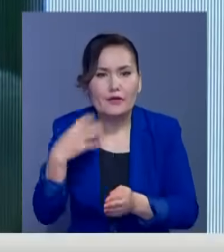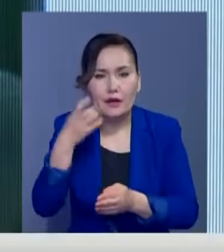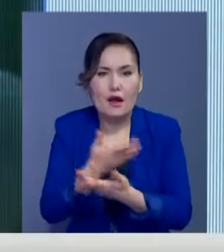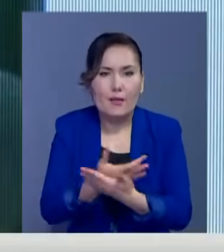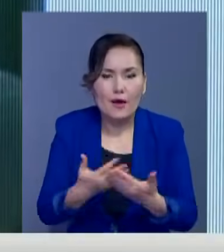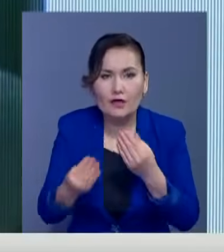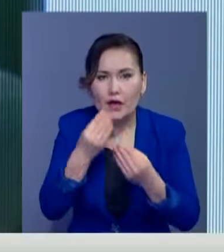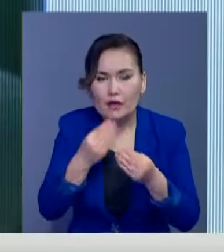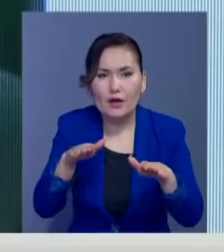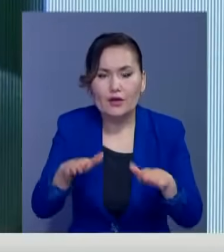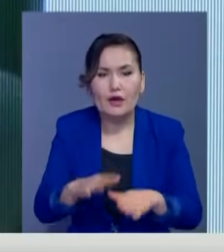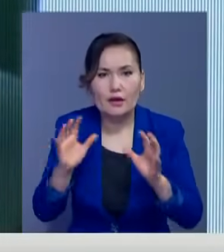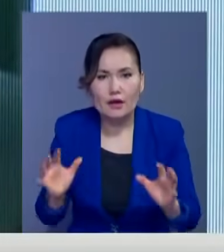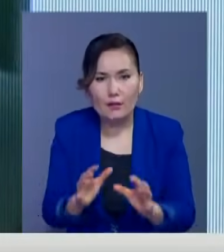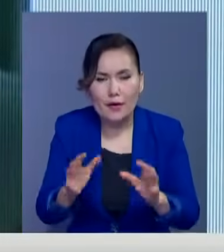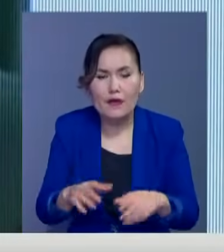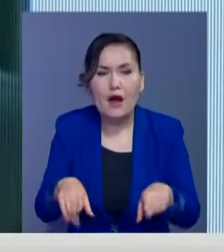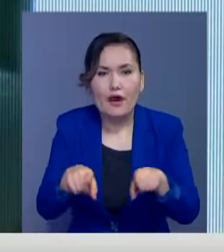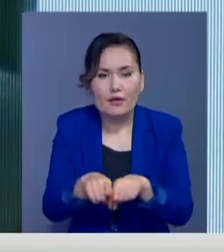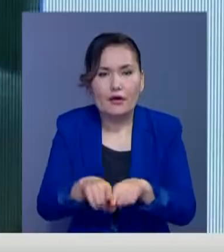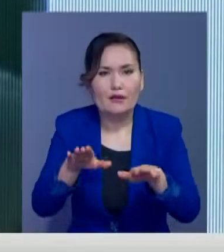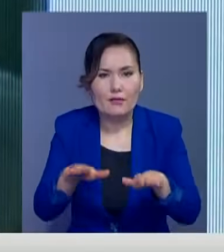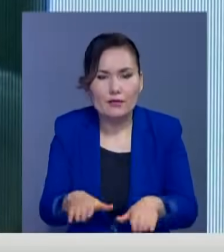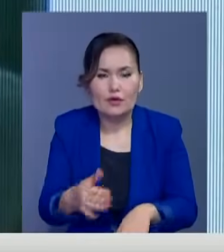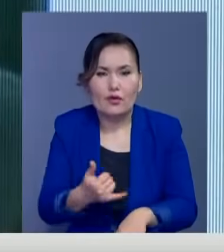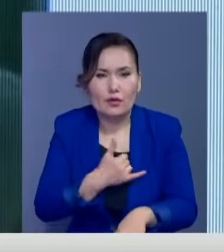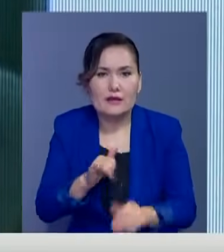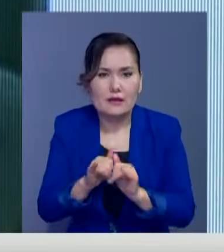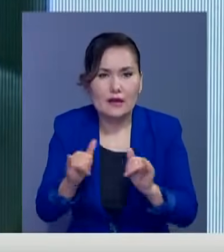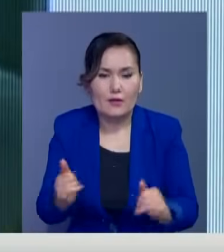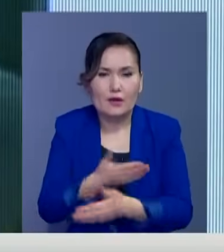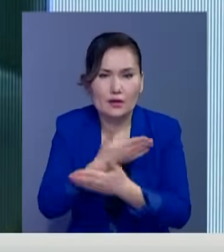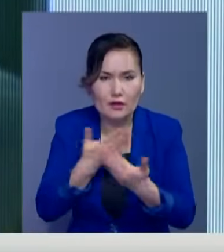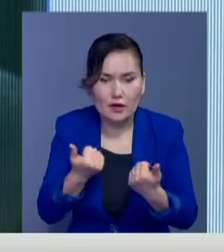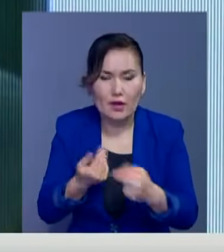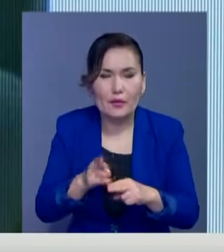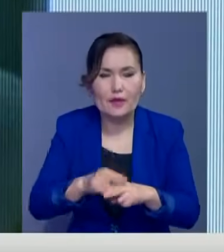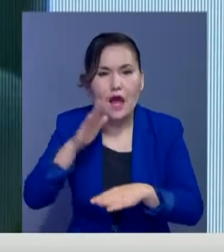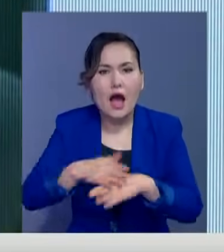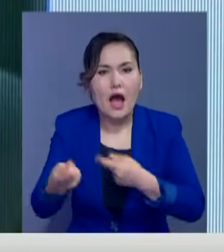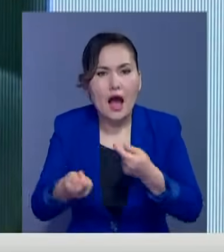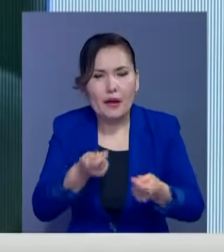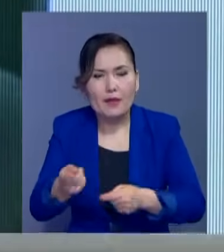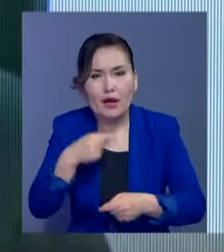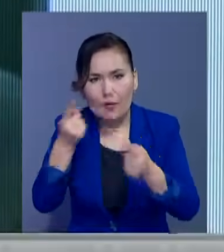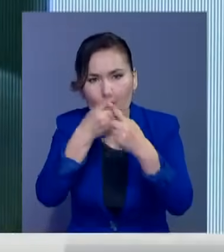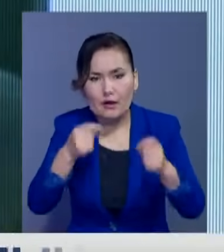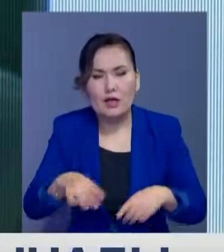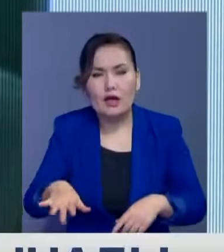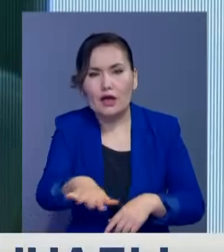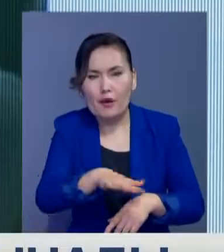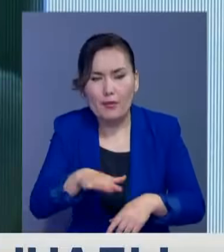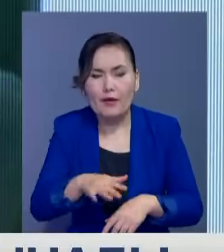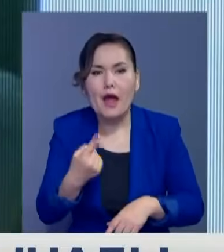өнімдерін сақтайтын қойма инфрақұрылымы жеткілікті дамымаған. Әкімдіктердің алдын ала деректері бойынша республикада жалпы